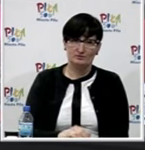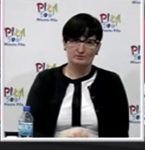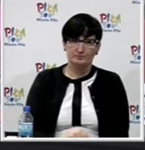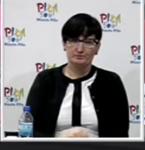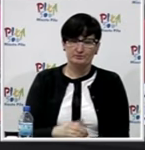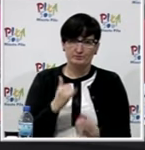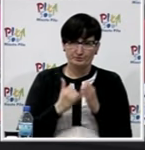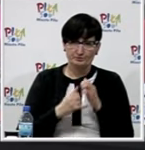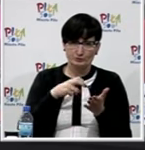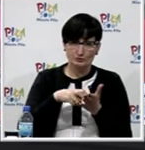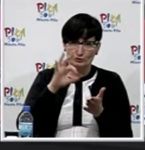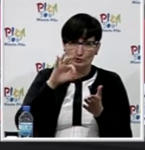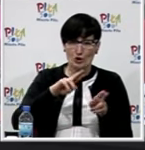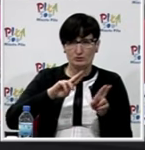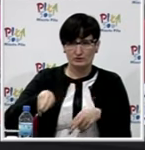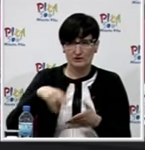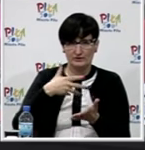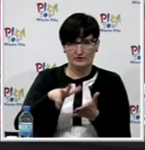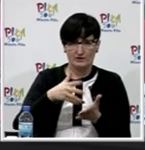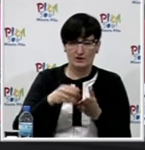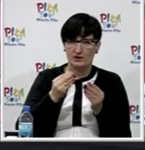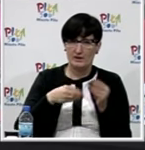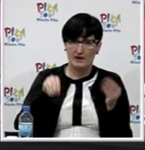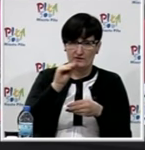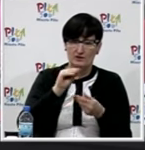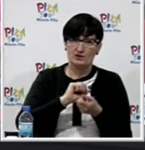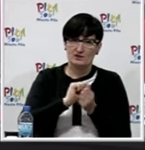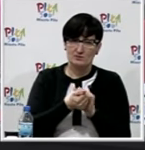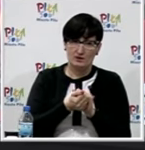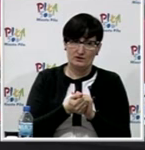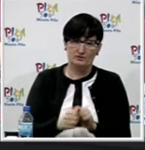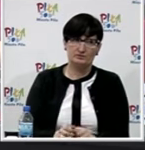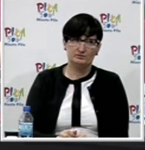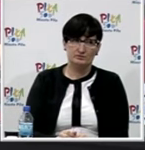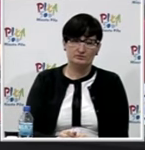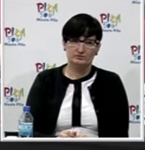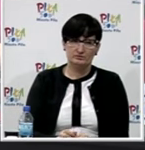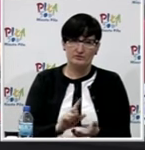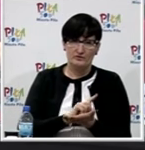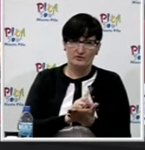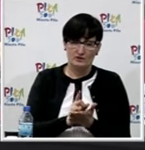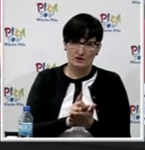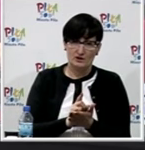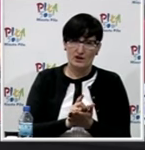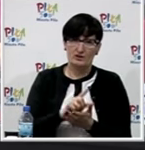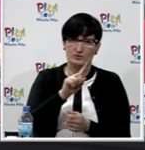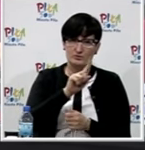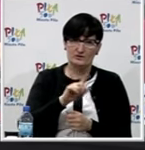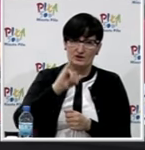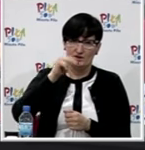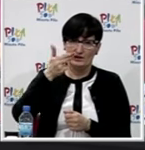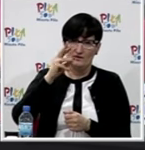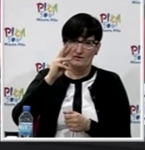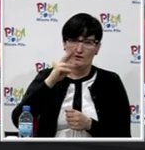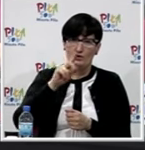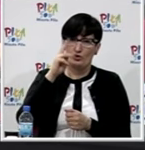pozostałe wydatki, największe zmiany wynikają w zakresie wydatków inwestycyjnych, a wynikają z